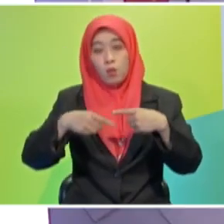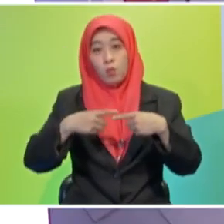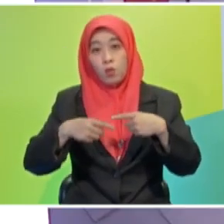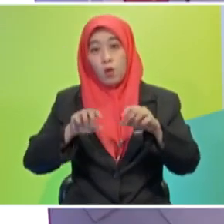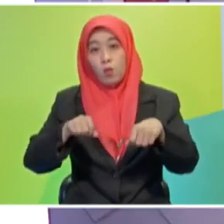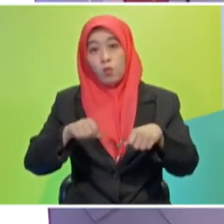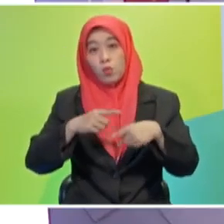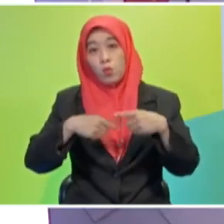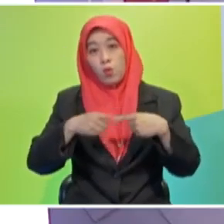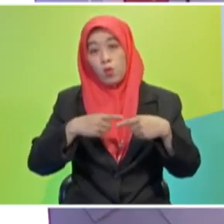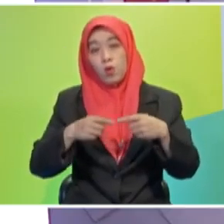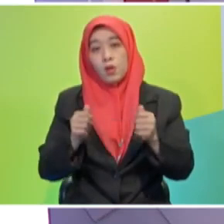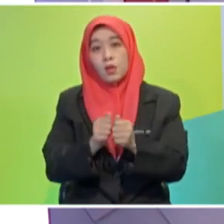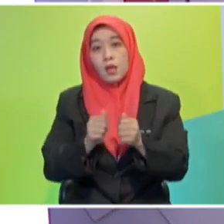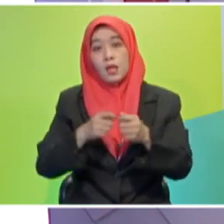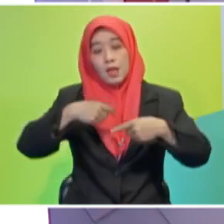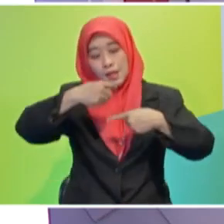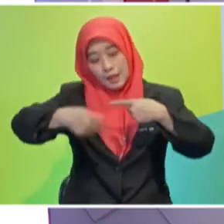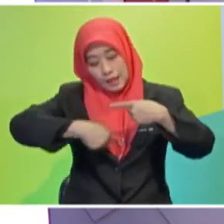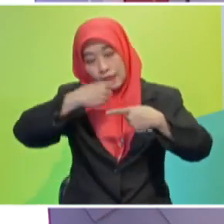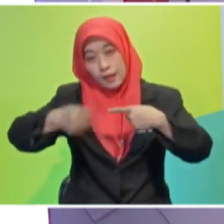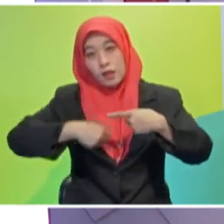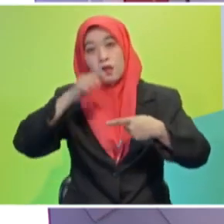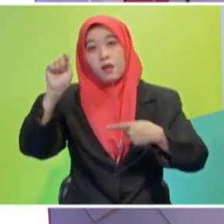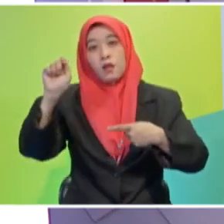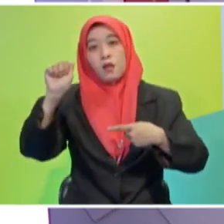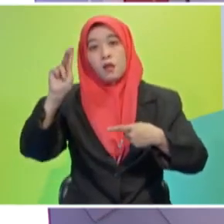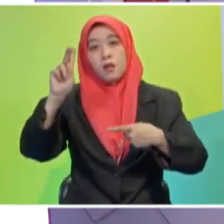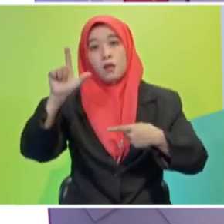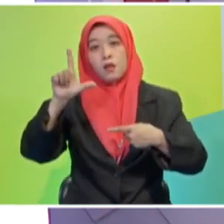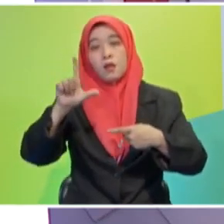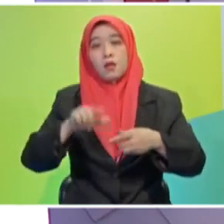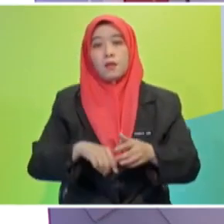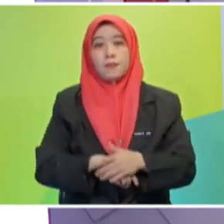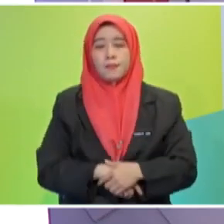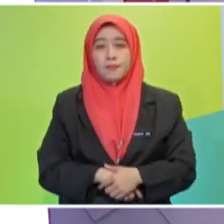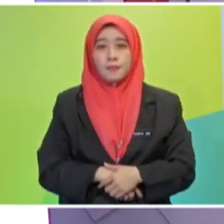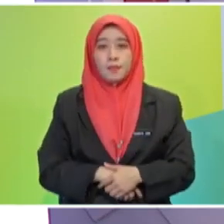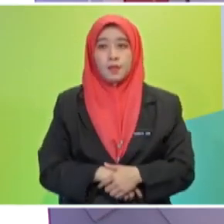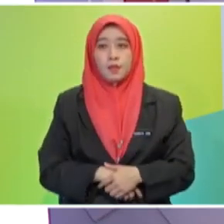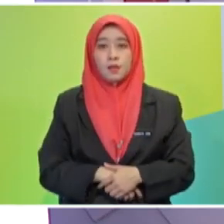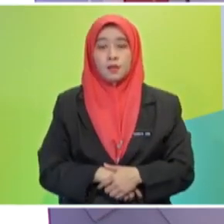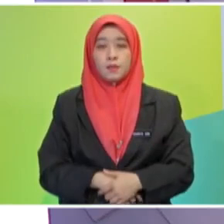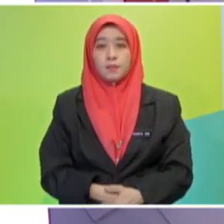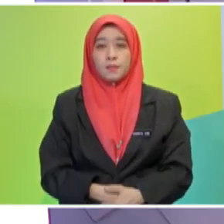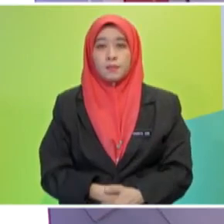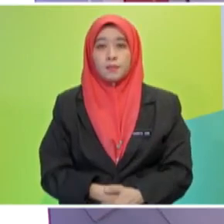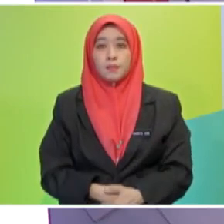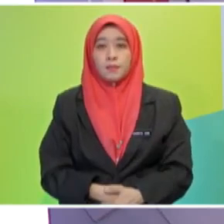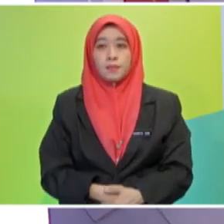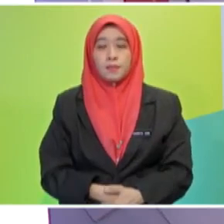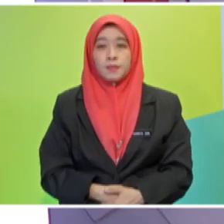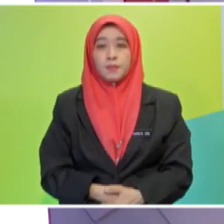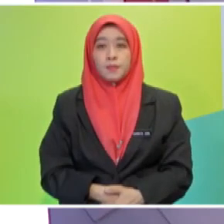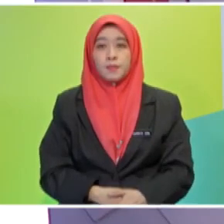tak berfungsi, maknanya takal pun tidak akan berfungsi. Sebabnya tali sawat ni tidak, selalunya tali sawat akan